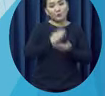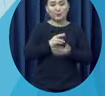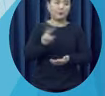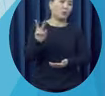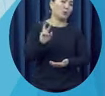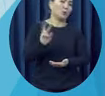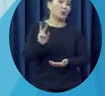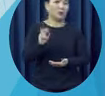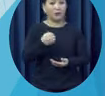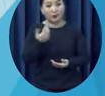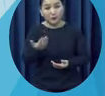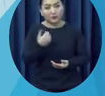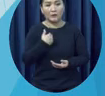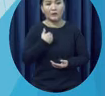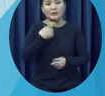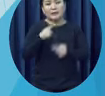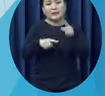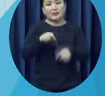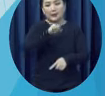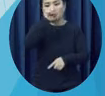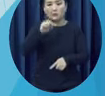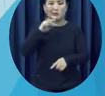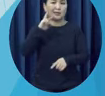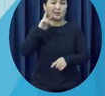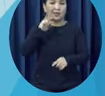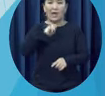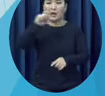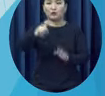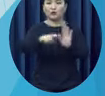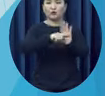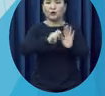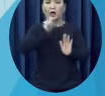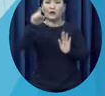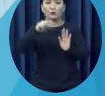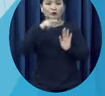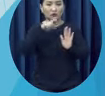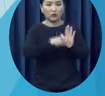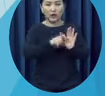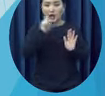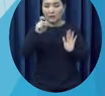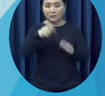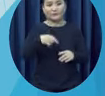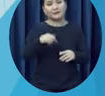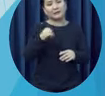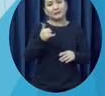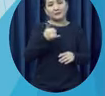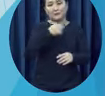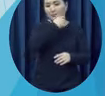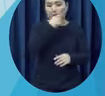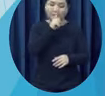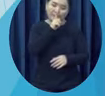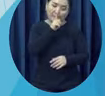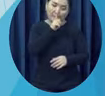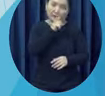үгүйсгэх эсвэл ямар зүйл ямарваа зүйлд асуудалтай одоо сүргээр дандаа хариулах эсвэл бүр дуугаа хураахч байд юм уу тий хинэггүй аашлах,